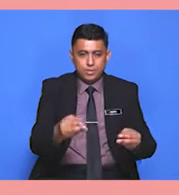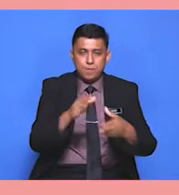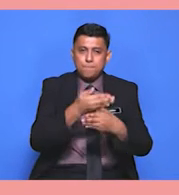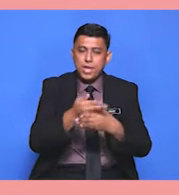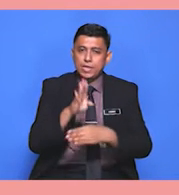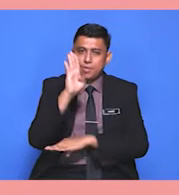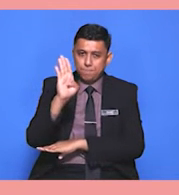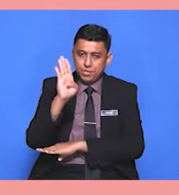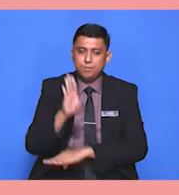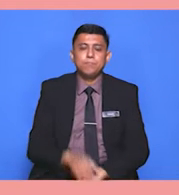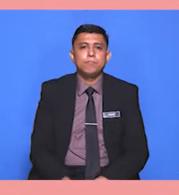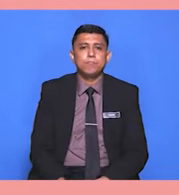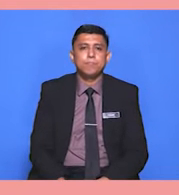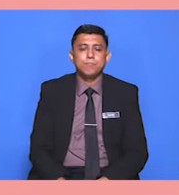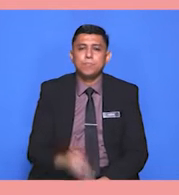B.